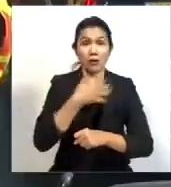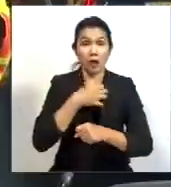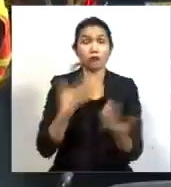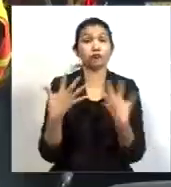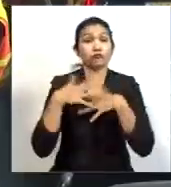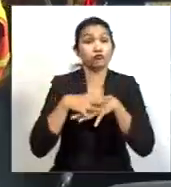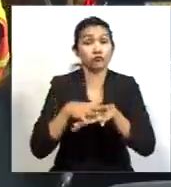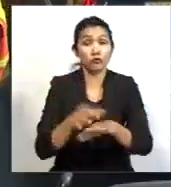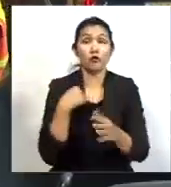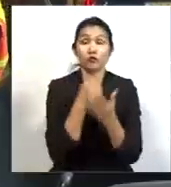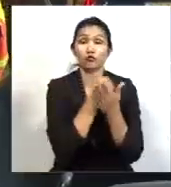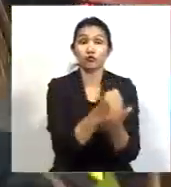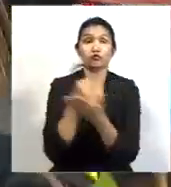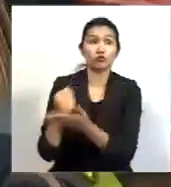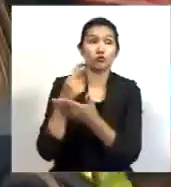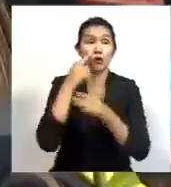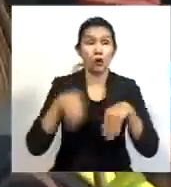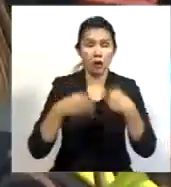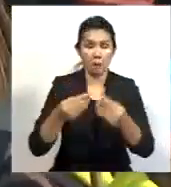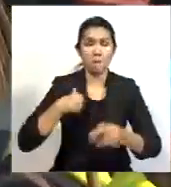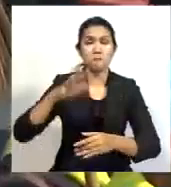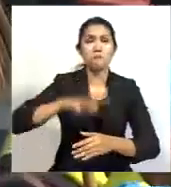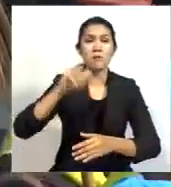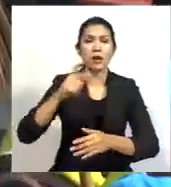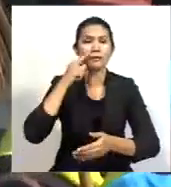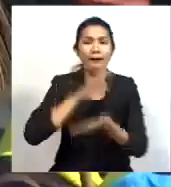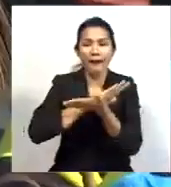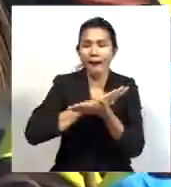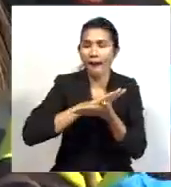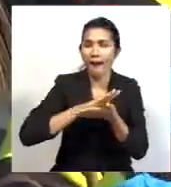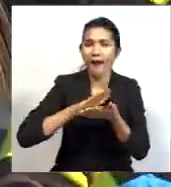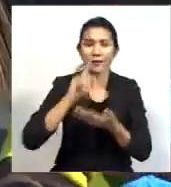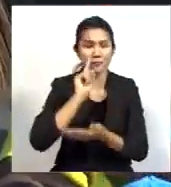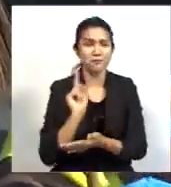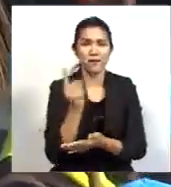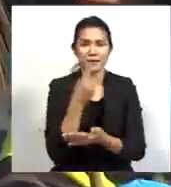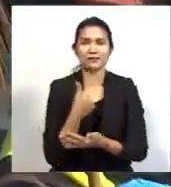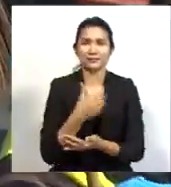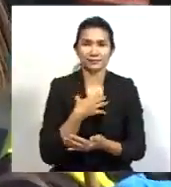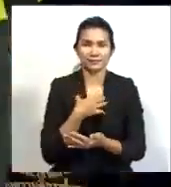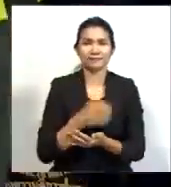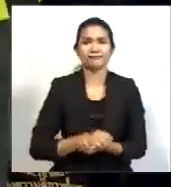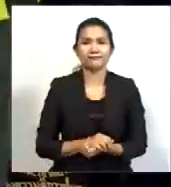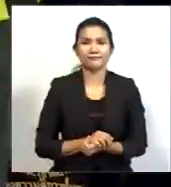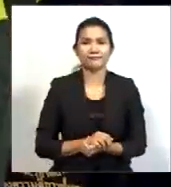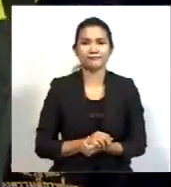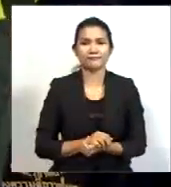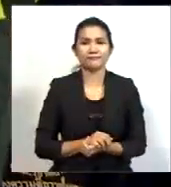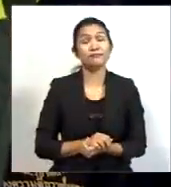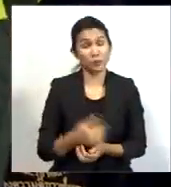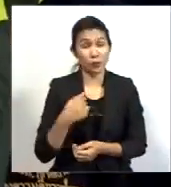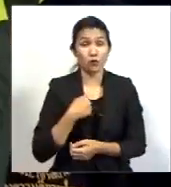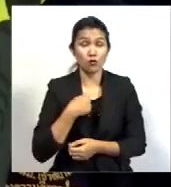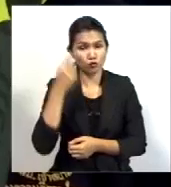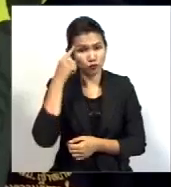วนร่วมช่วยกันทำให้เมืองโคราชกลับมาสะอาดสดใสอีกครั้งนึงค่ะไปฟังเสียงดูค่ะ ยังไงซะรู้ว่